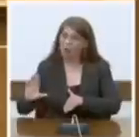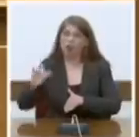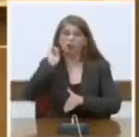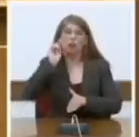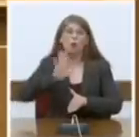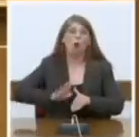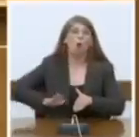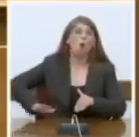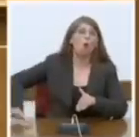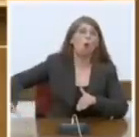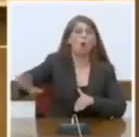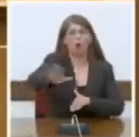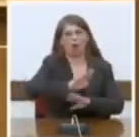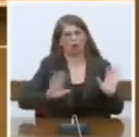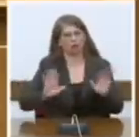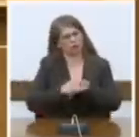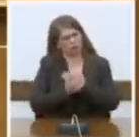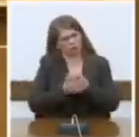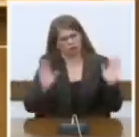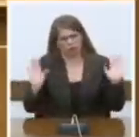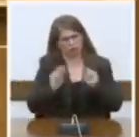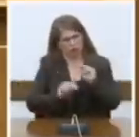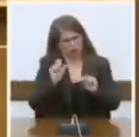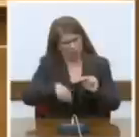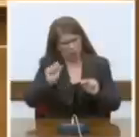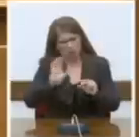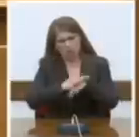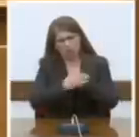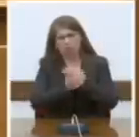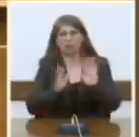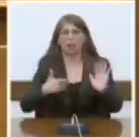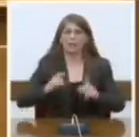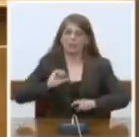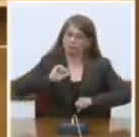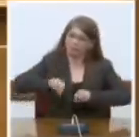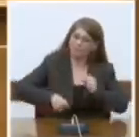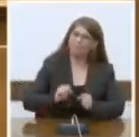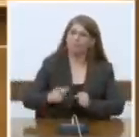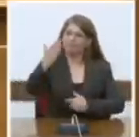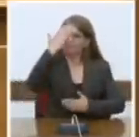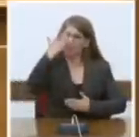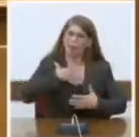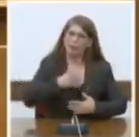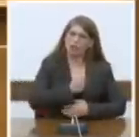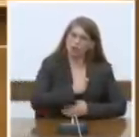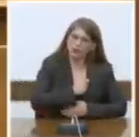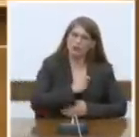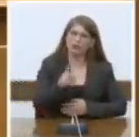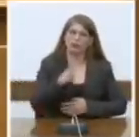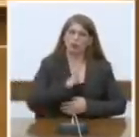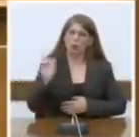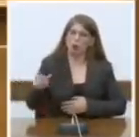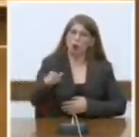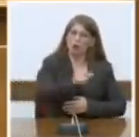λαού, ανεξαρτήτως αν μας ψήφισε ή όχι. Θα αγωνιστούμε για να τιμήσουμε την εμπιστοσύνη των πολιτών που μας